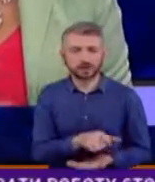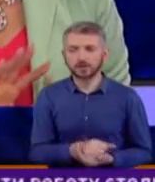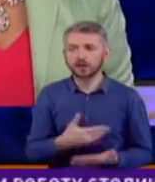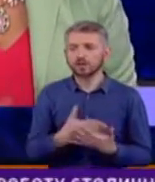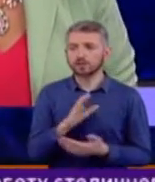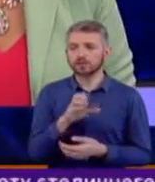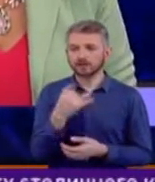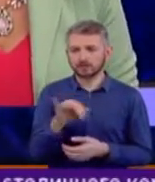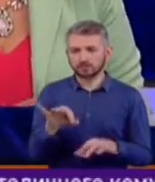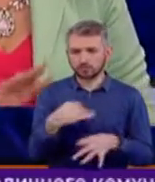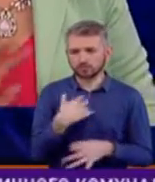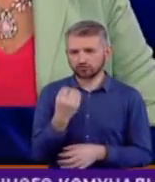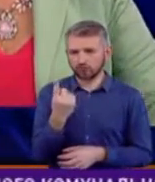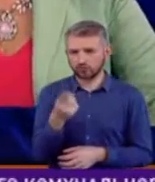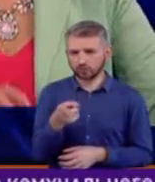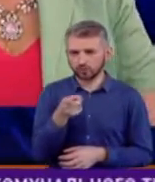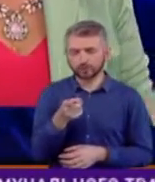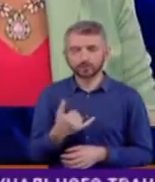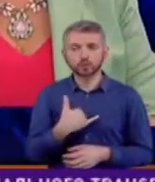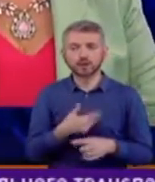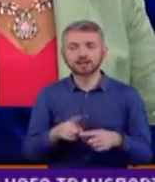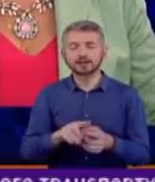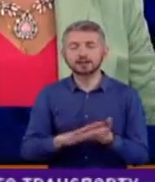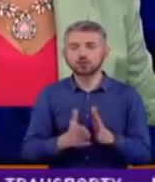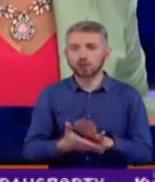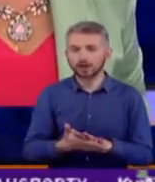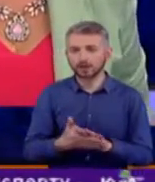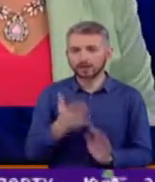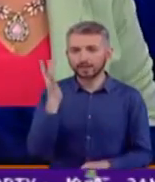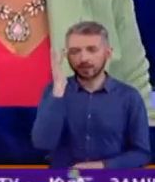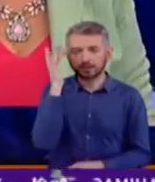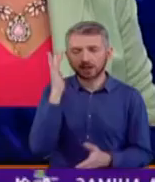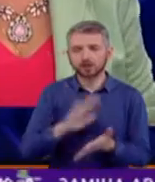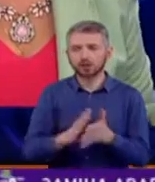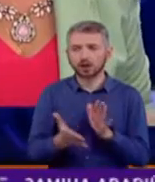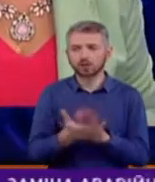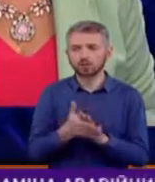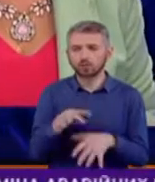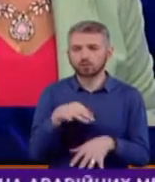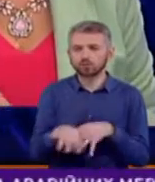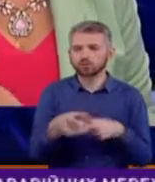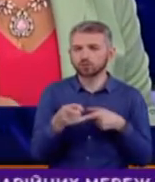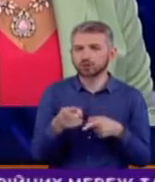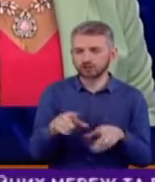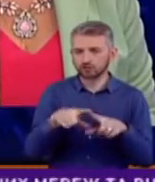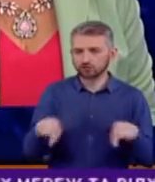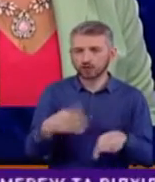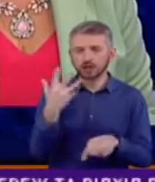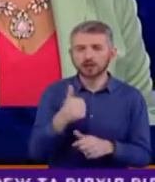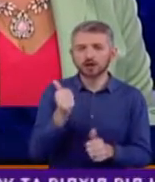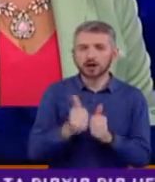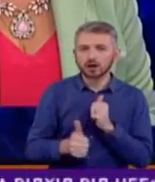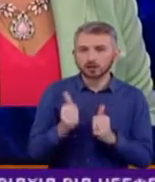Василий, можно еще одну минуту? Вот у нас эта ситуация напоминает ситуацию буллинга в школе, когда